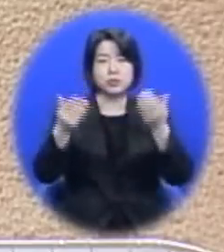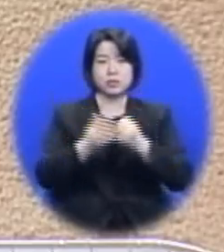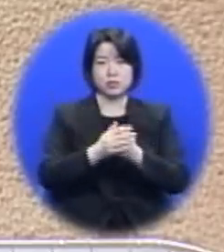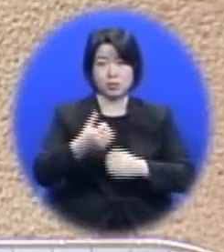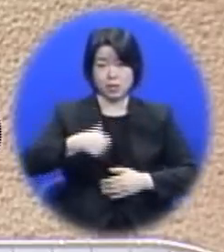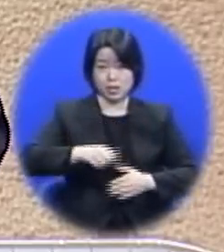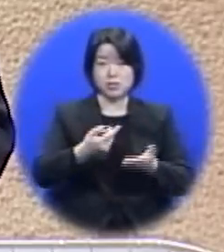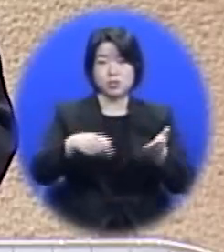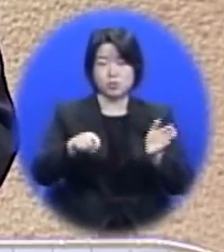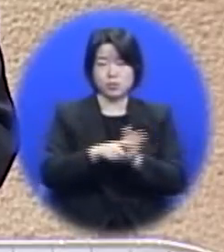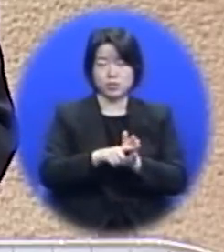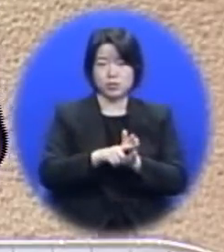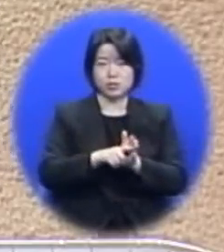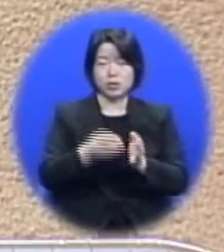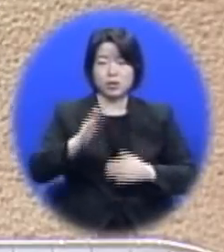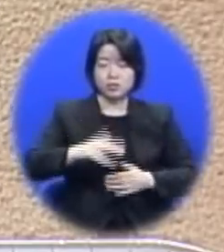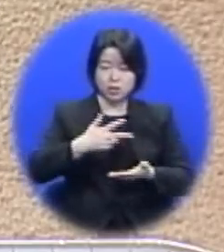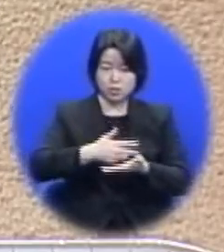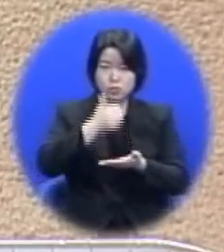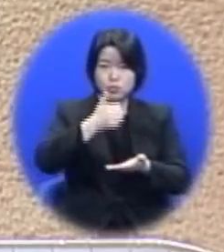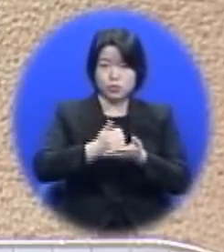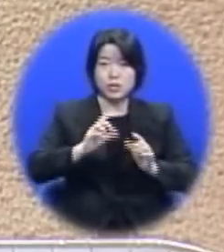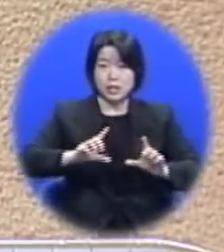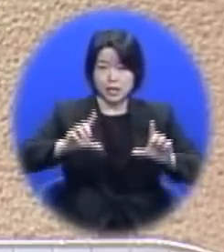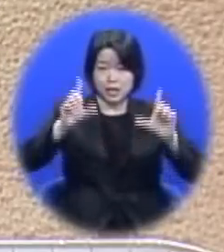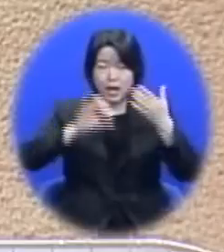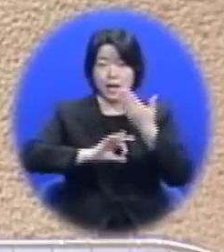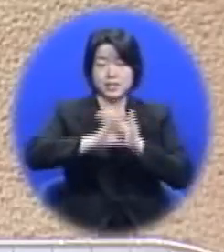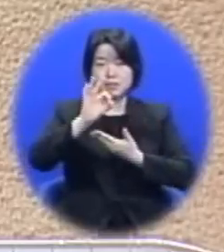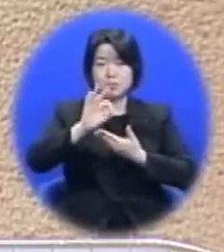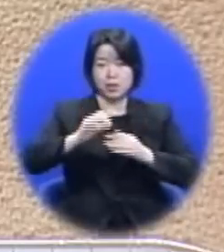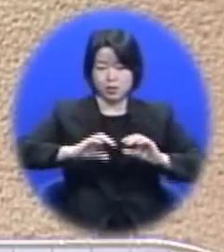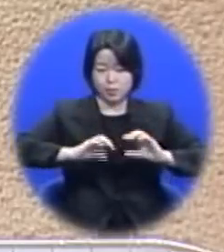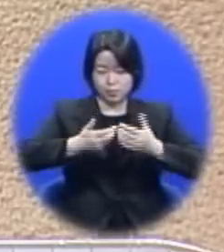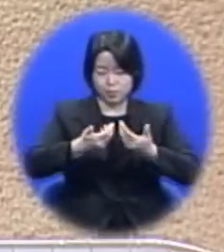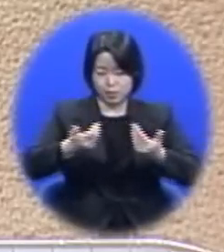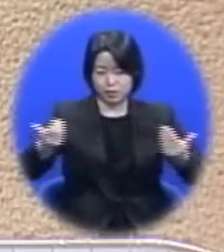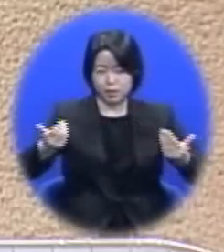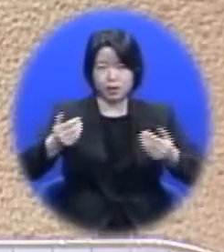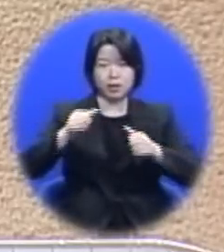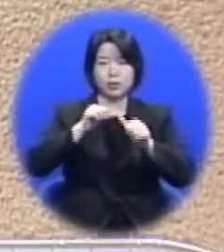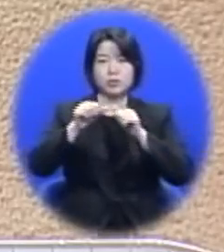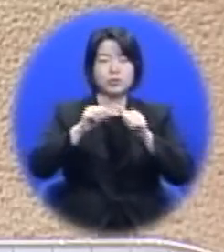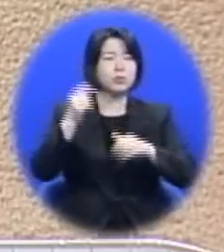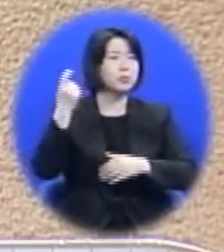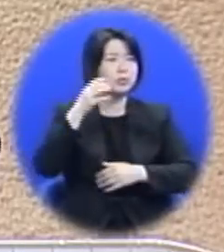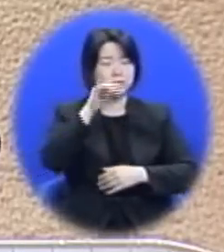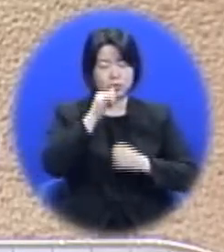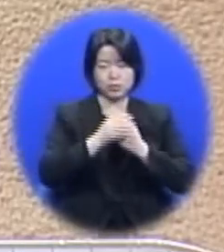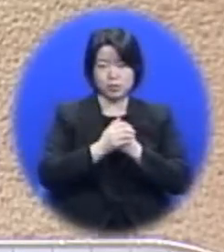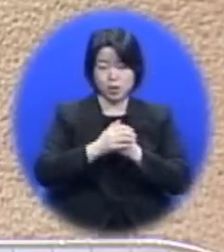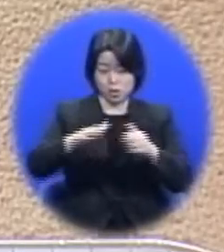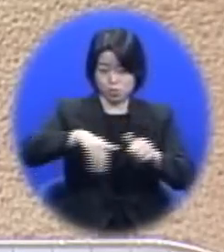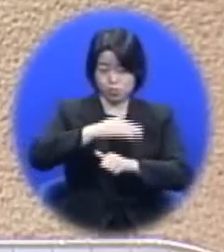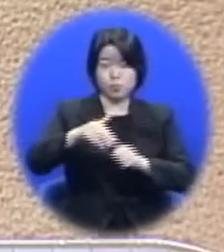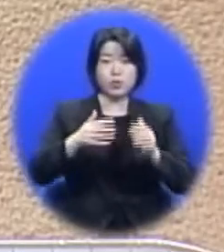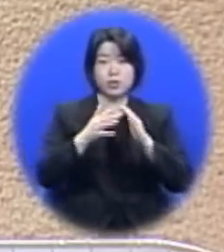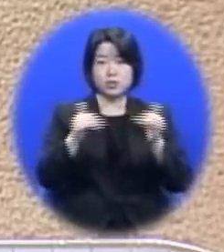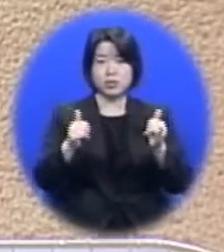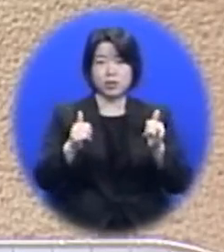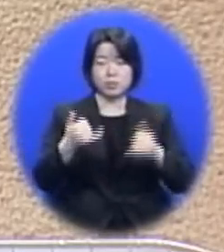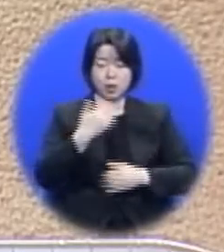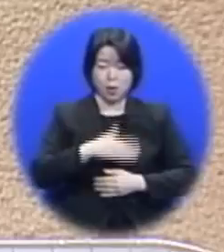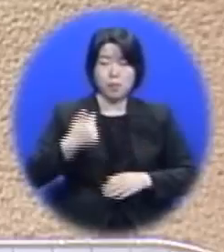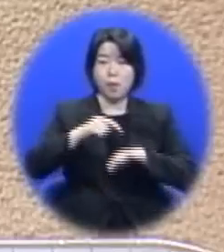주일 아침에 세상 떠났다는 소식이 들려왔습니다. 주변에 있는 분들이